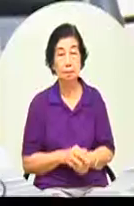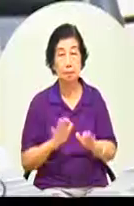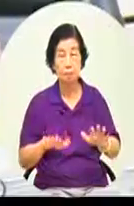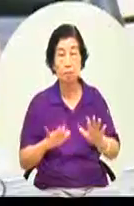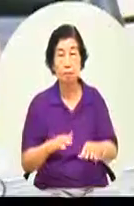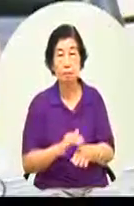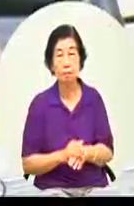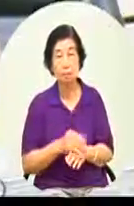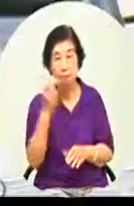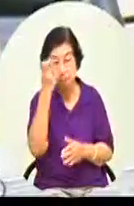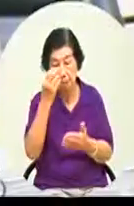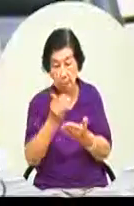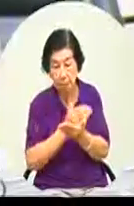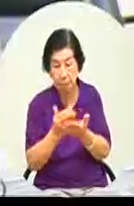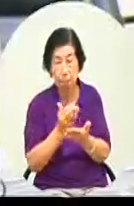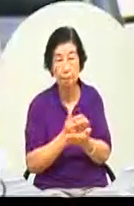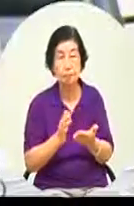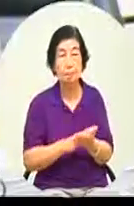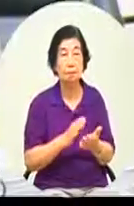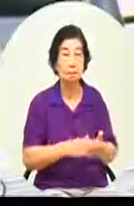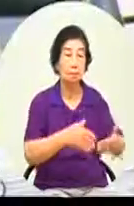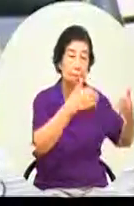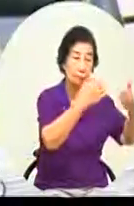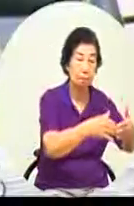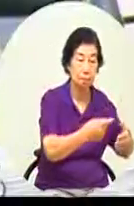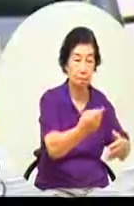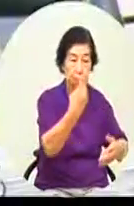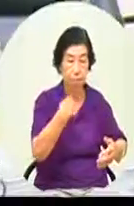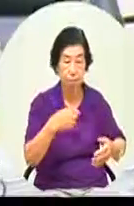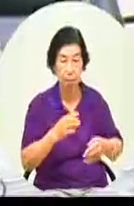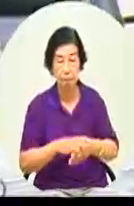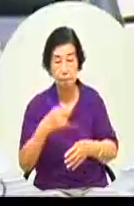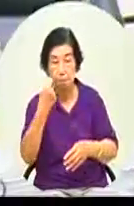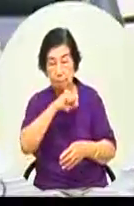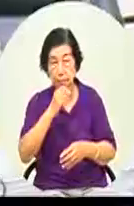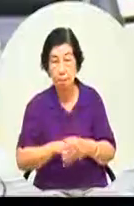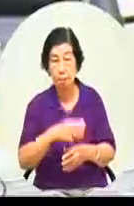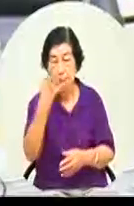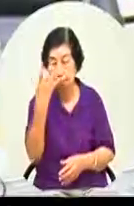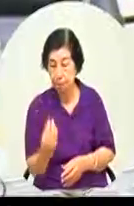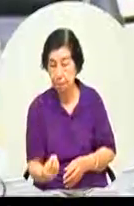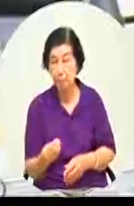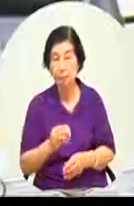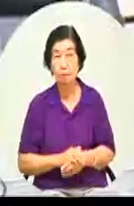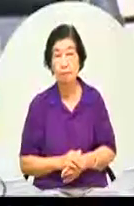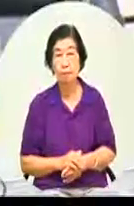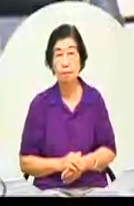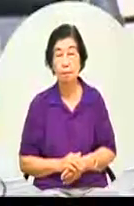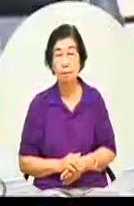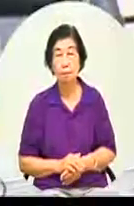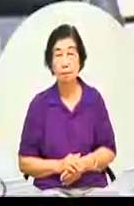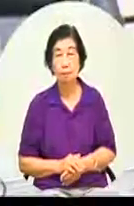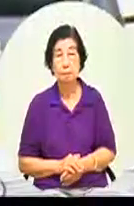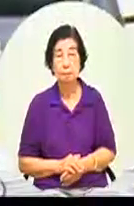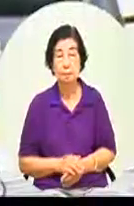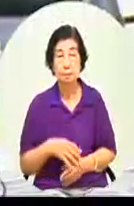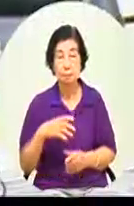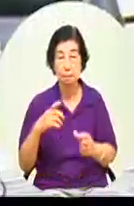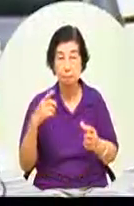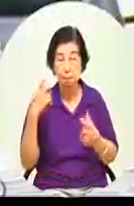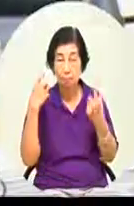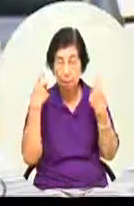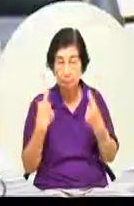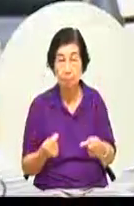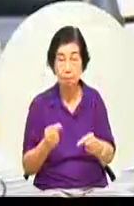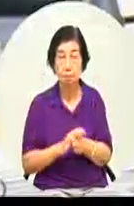了评估过陆客团大幅的缩减，包括其他的本来原本我们南向政策所要去补足的这